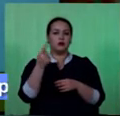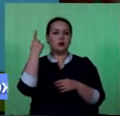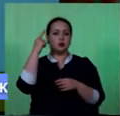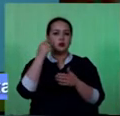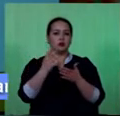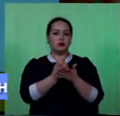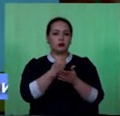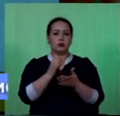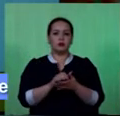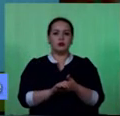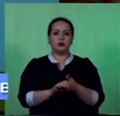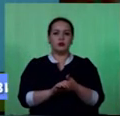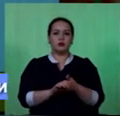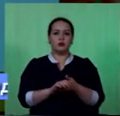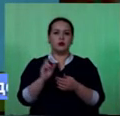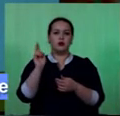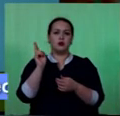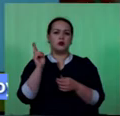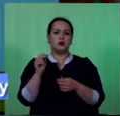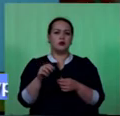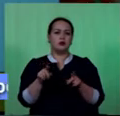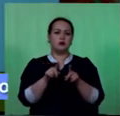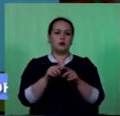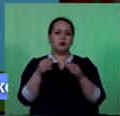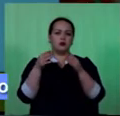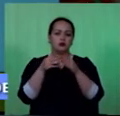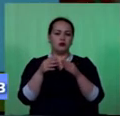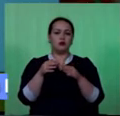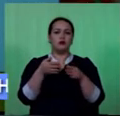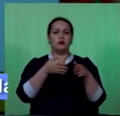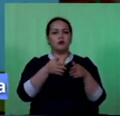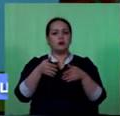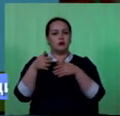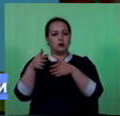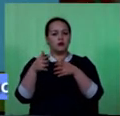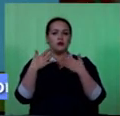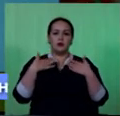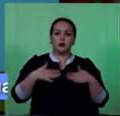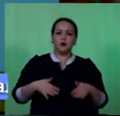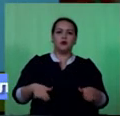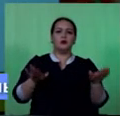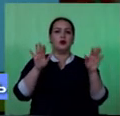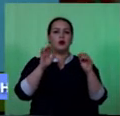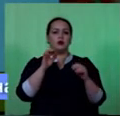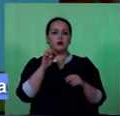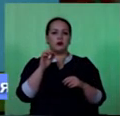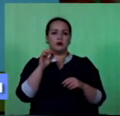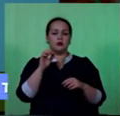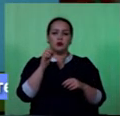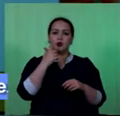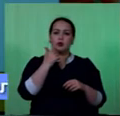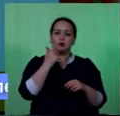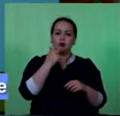загадку кто-то там в углу садовом скромном платьиц и лиловом прячется в листве